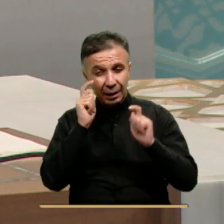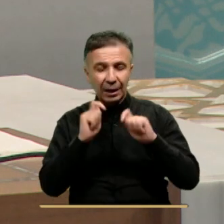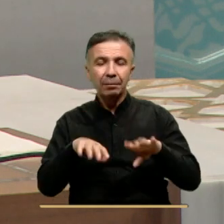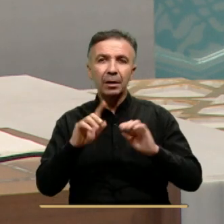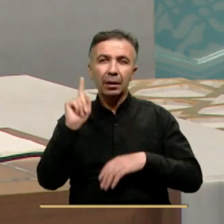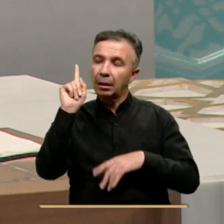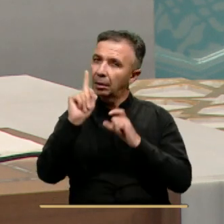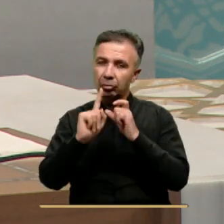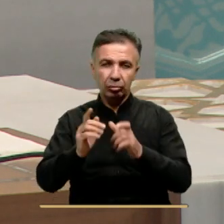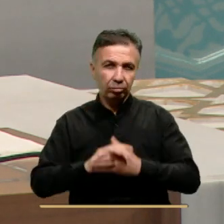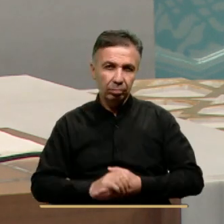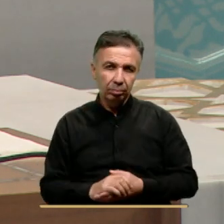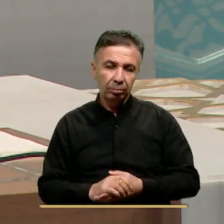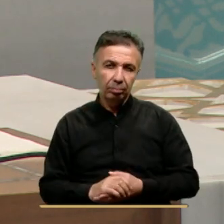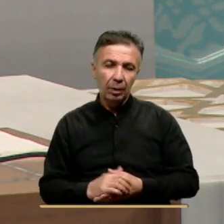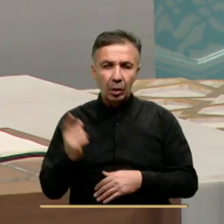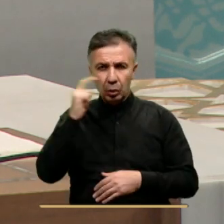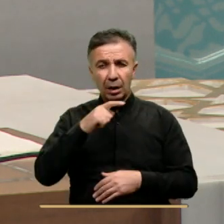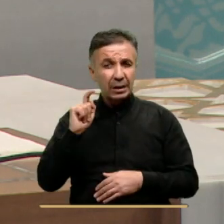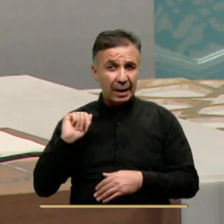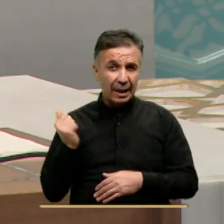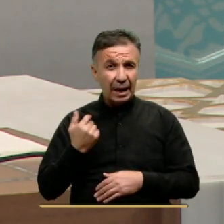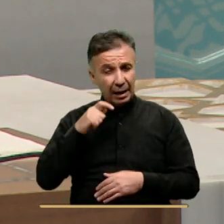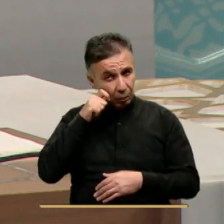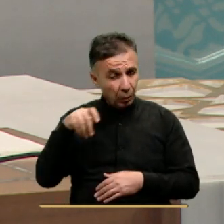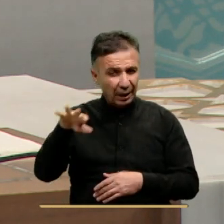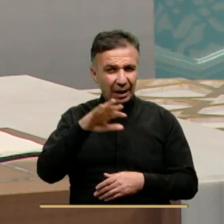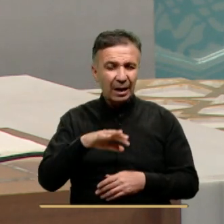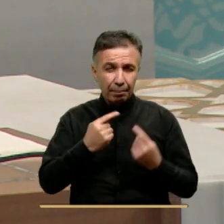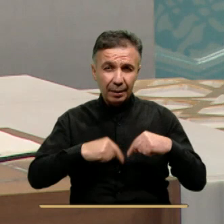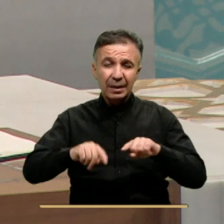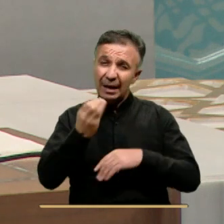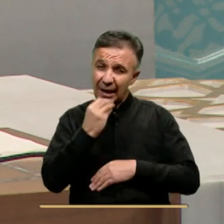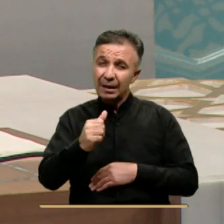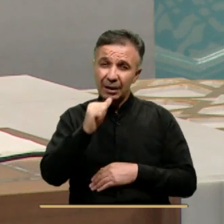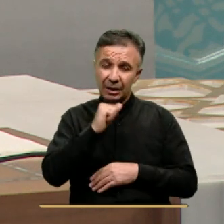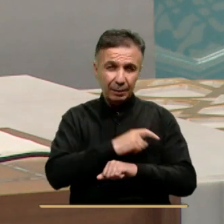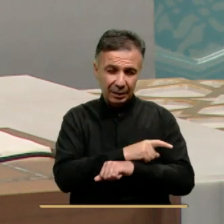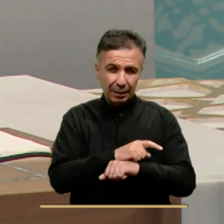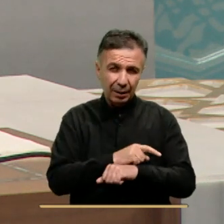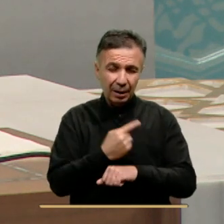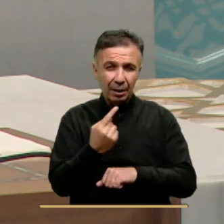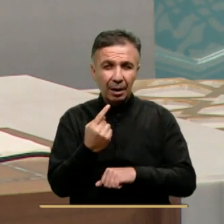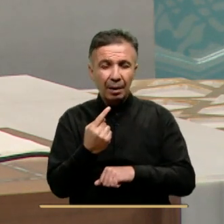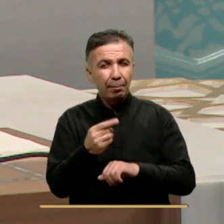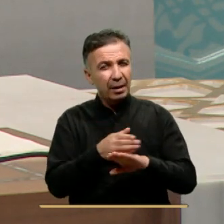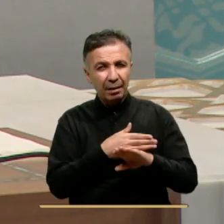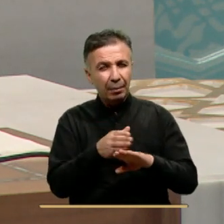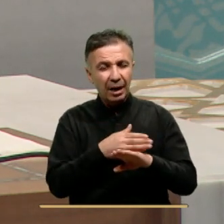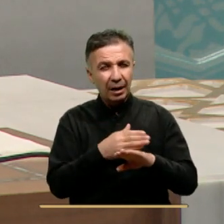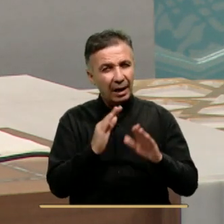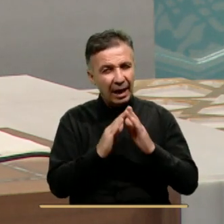muhafaza Dolayısıyla Değerli Müminler Bizler yerken içerken bir mal mülk Servet elde